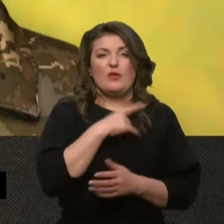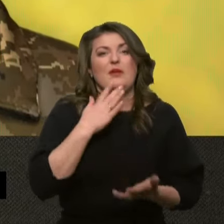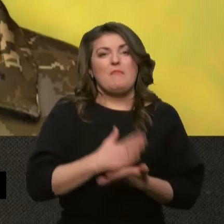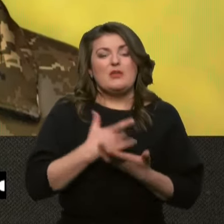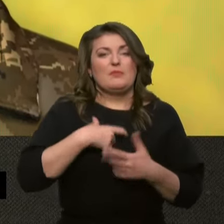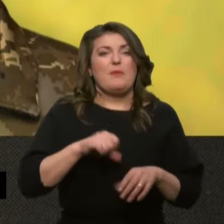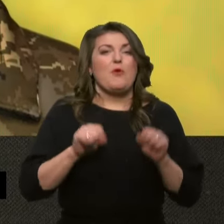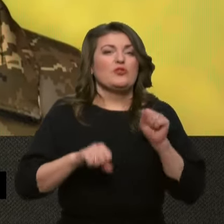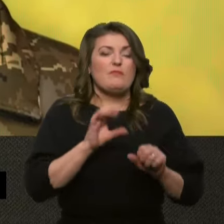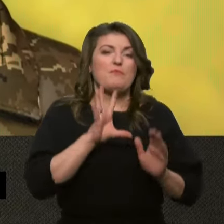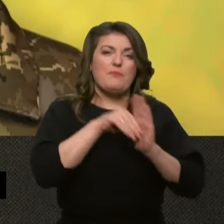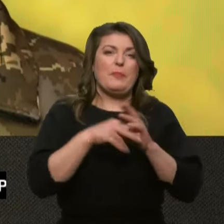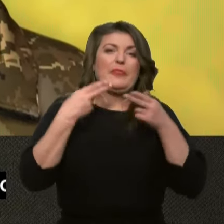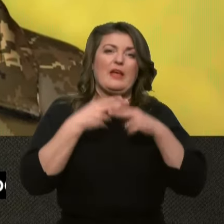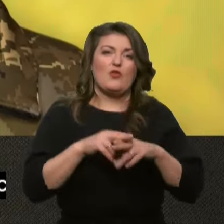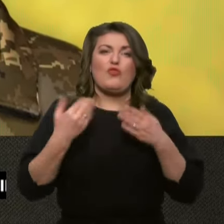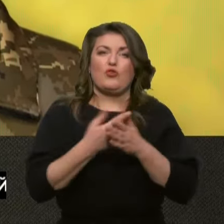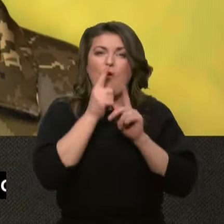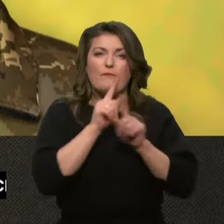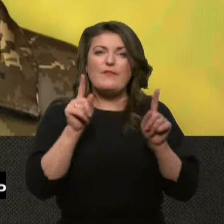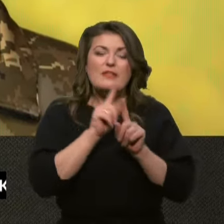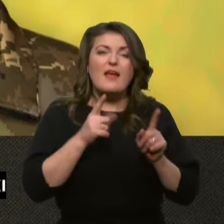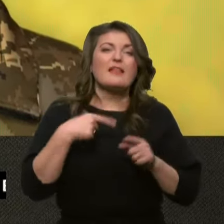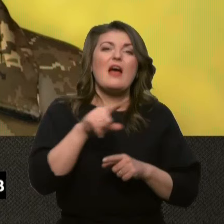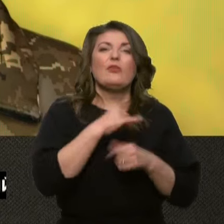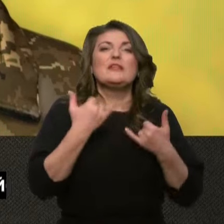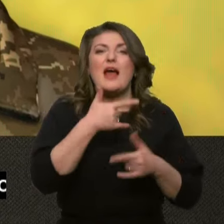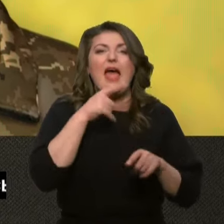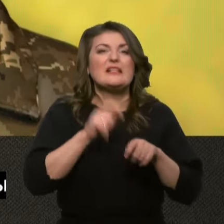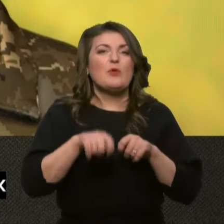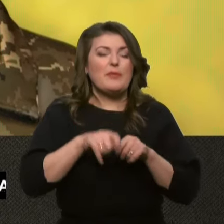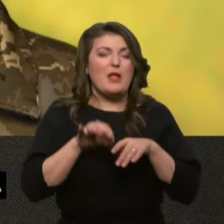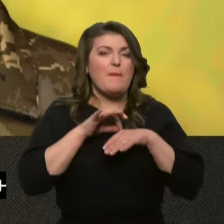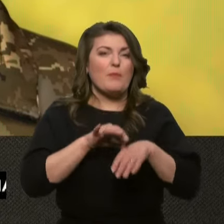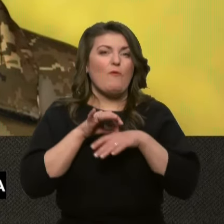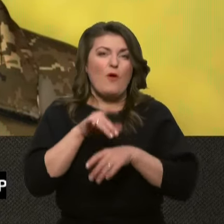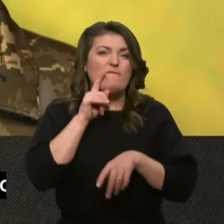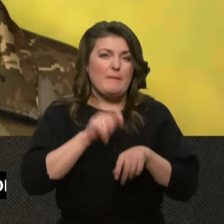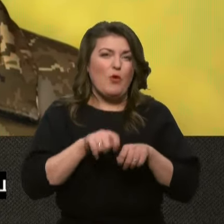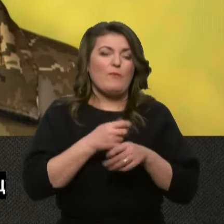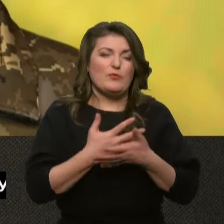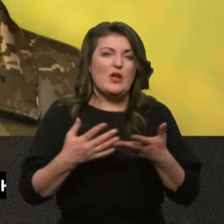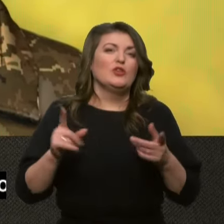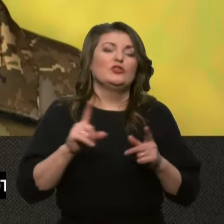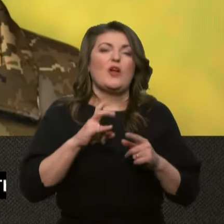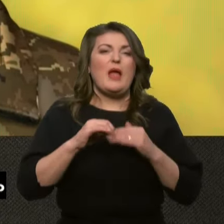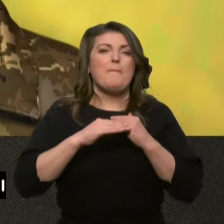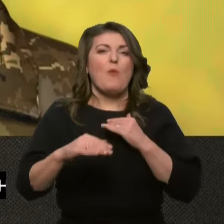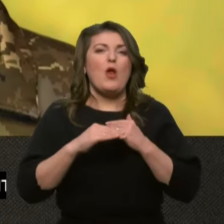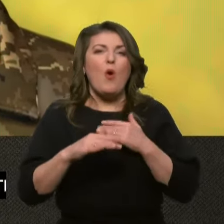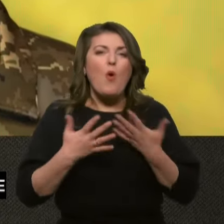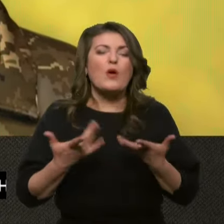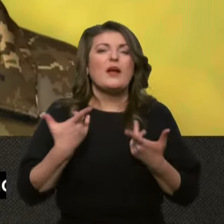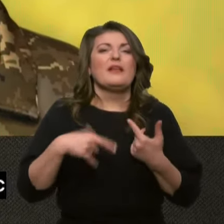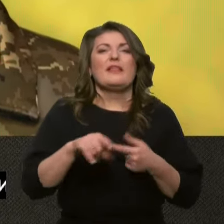мають можливість запровадити технологічні новинки, і де вони зараз експериментально проводять випробування, що на полігонах, що